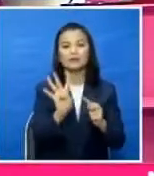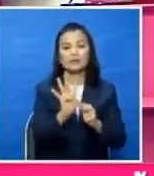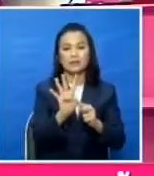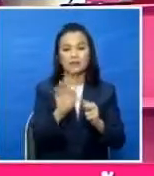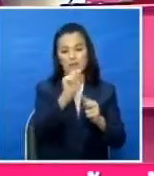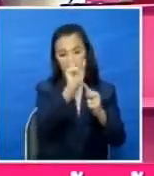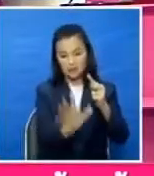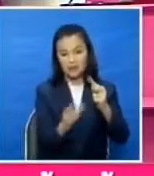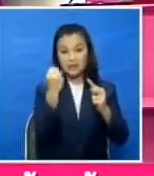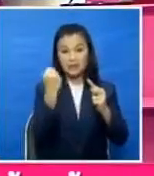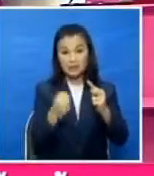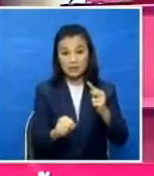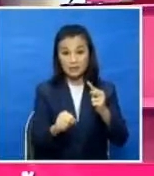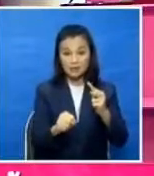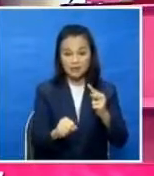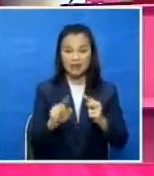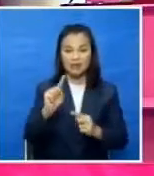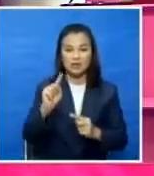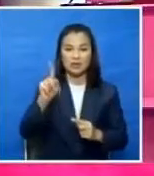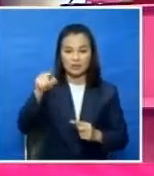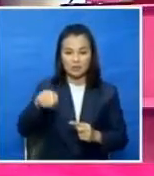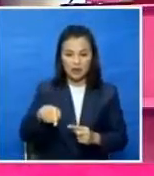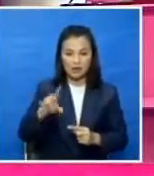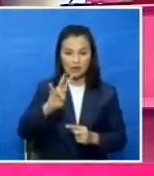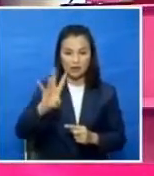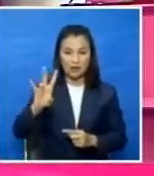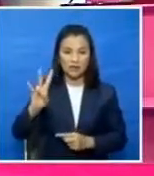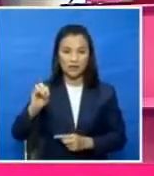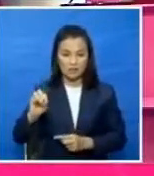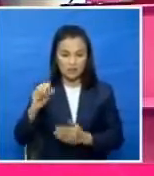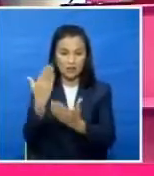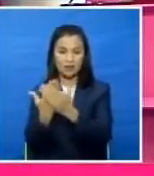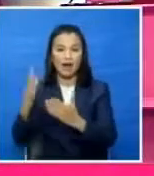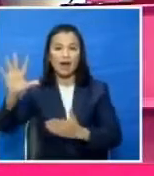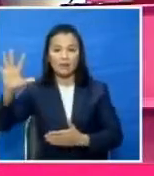ครั้ง 1,770 อันดับอันดับละ 5,000 บาท